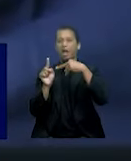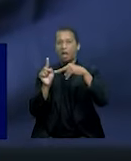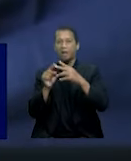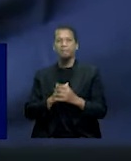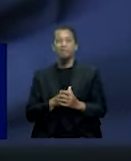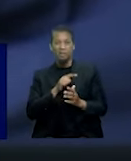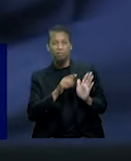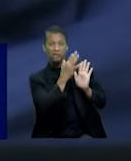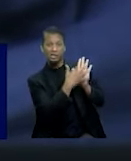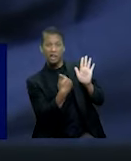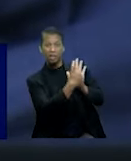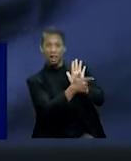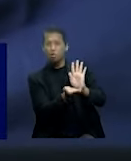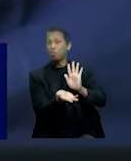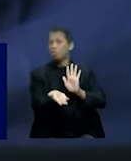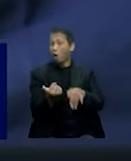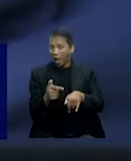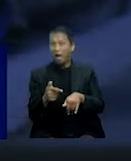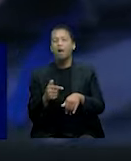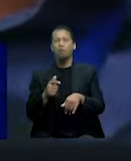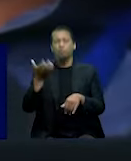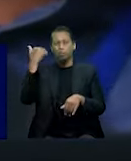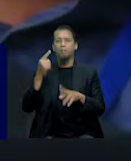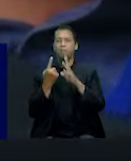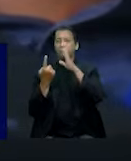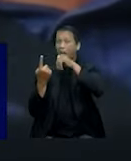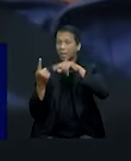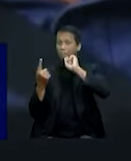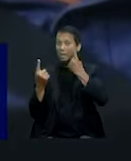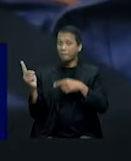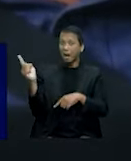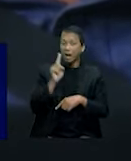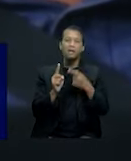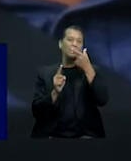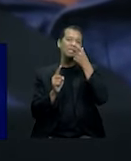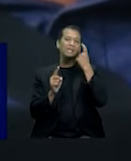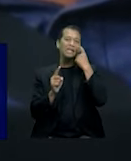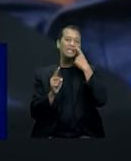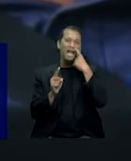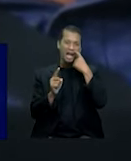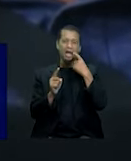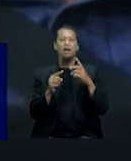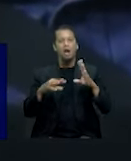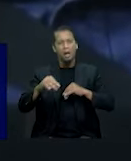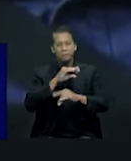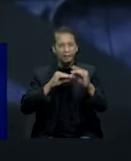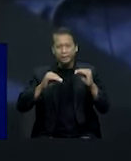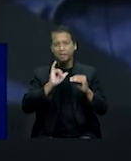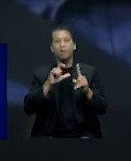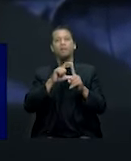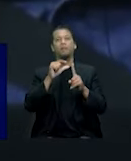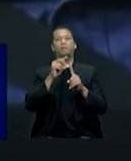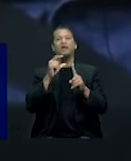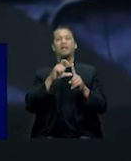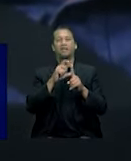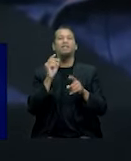merupakan pemanggilan ataupun penjadwalan ulang dari panggilan pertama pada Selasa lalu karena rapat bersama DPRD Kota Semarang.